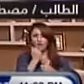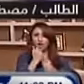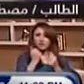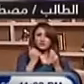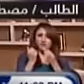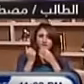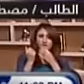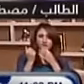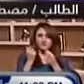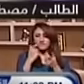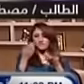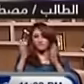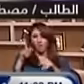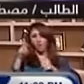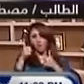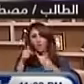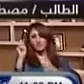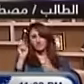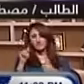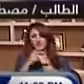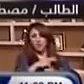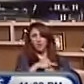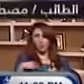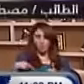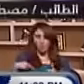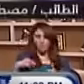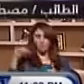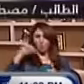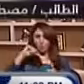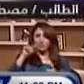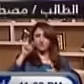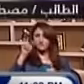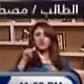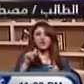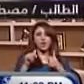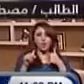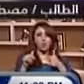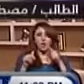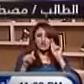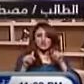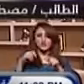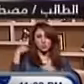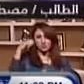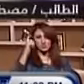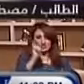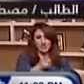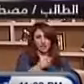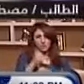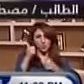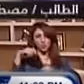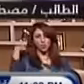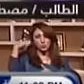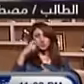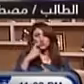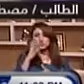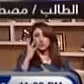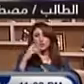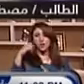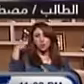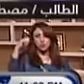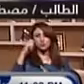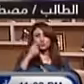يبقى اكتر من حلو بس في حاجه حلوه. الحكومه فيها حاجات كتير قوي وحشه بس فيها حاجه حلوه، زي وزاره التربيه والتعليم وزي وزاره الشباب وزي وزاره التموين. مش